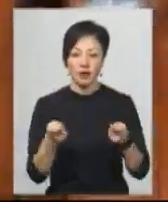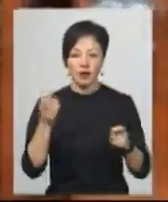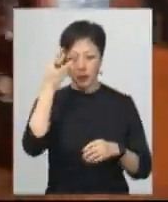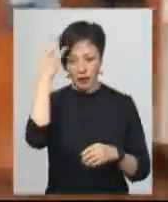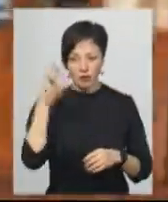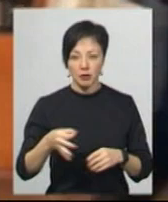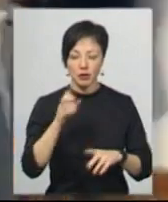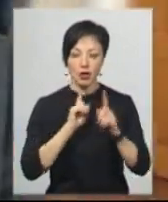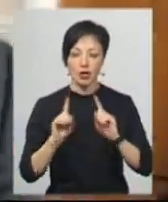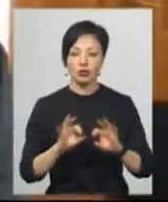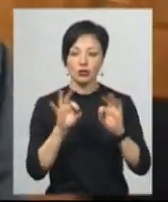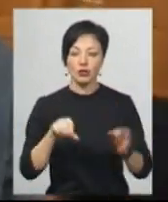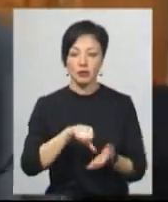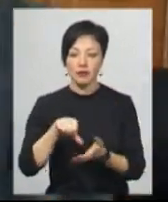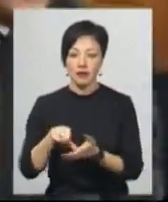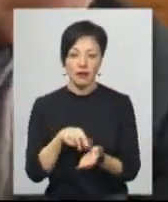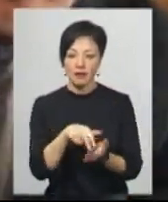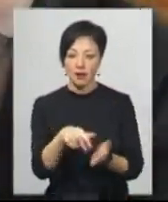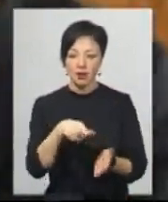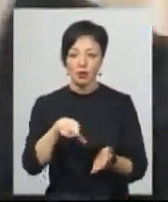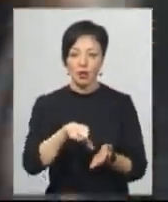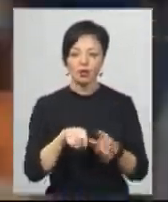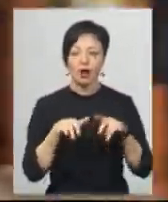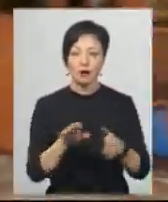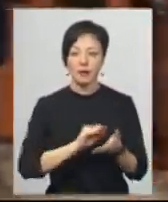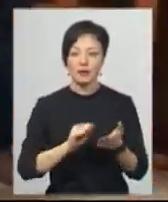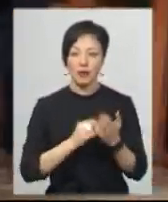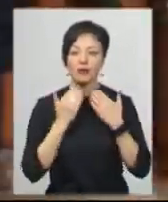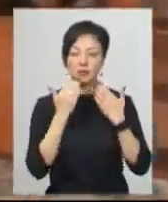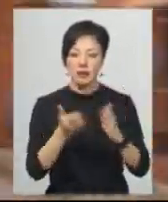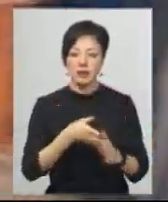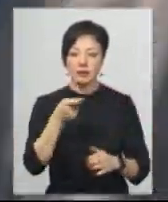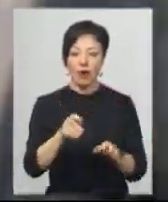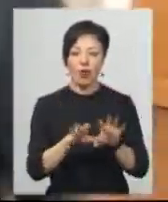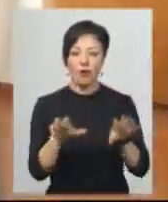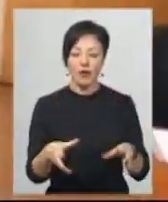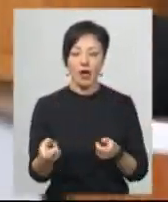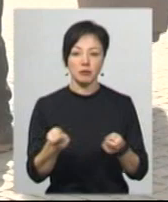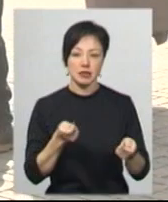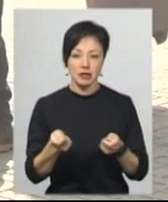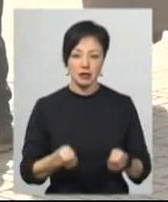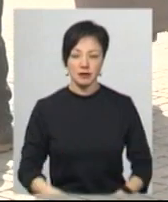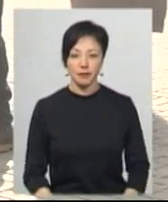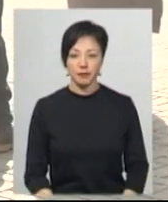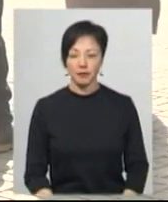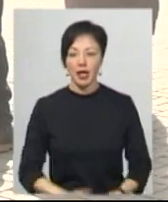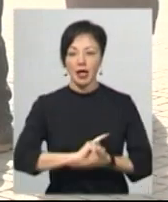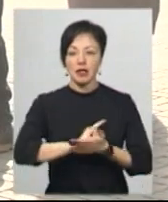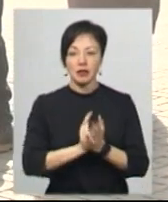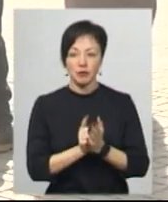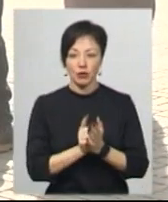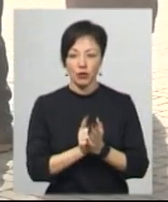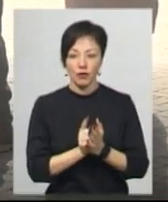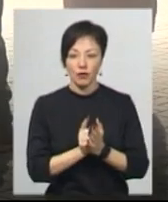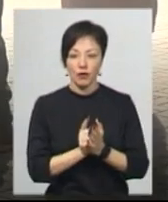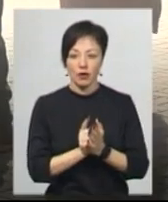Хмельницької обласної ради жоден представник не вийшов до учасників акції. Письмове звернення занесли голові облдержадміністрації. Терміново внести